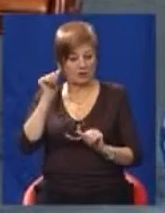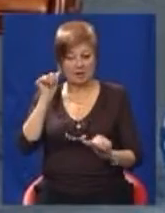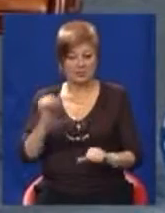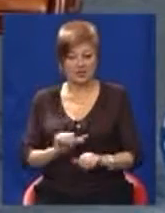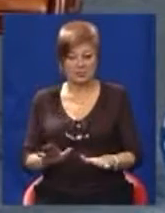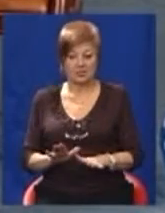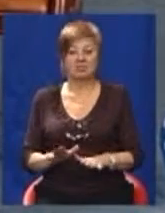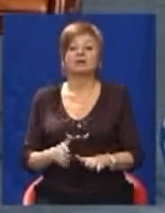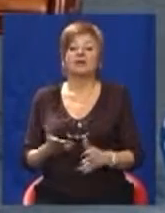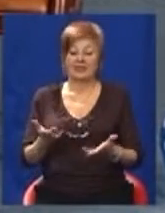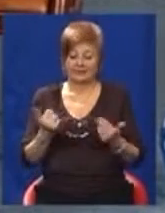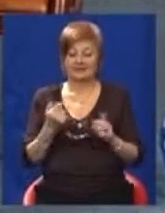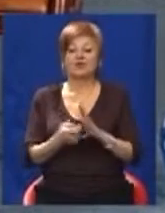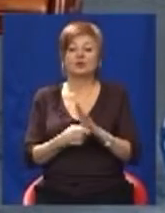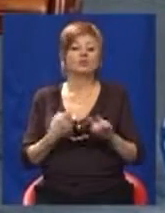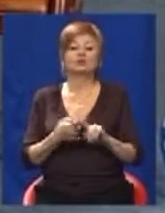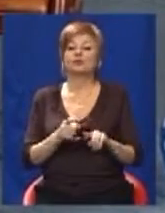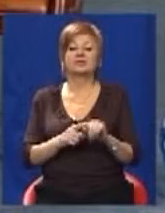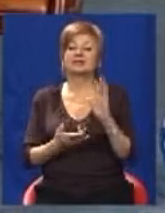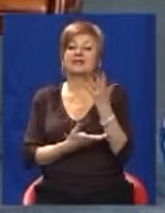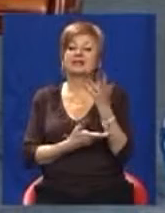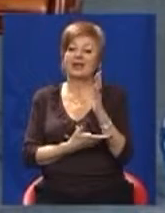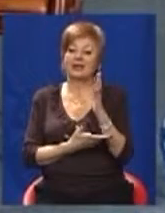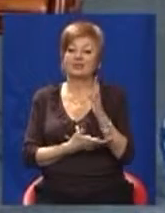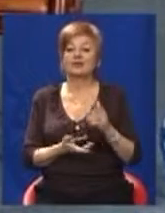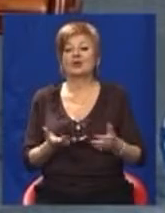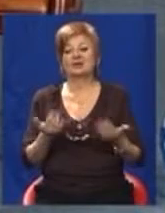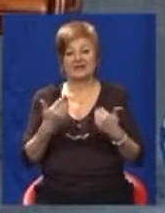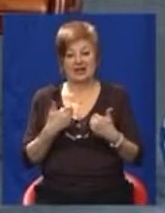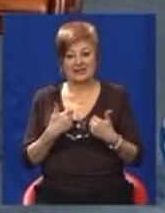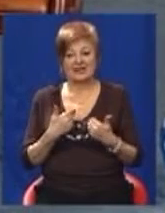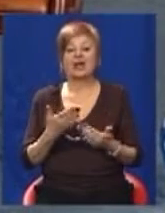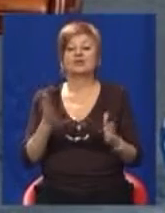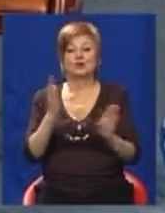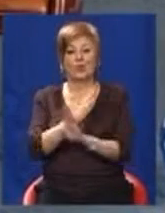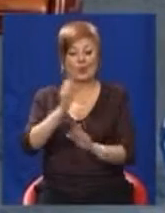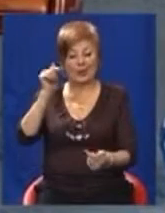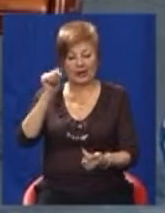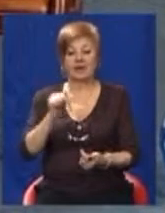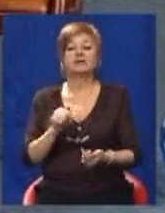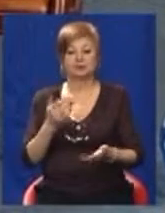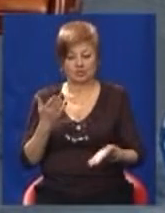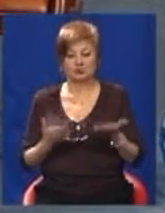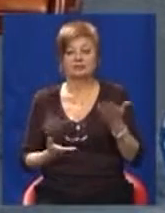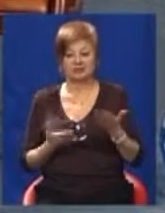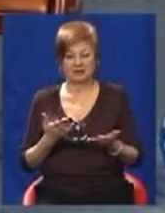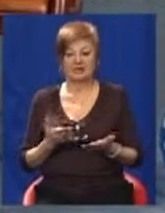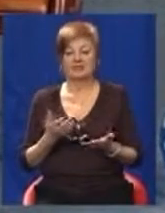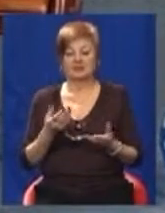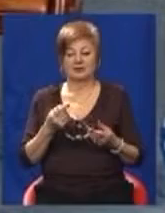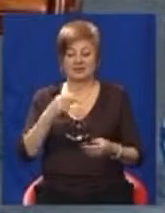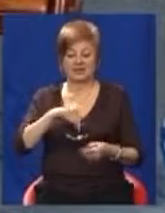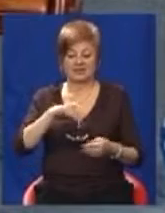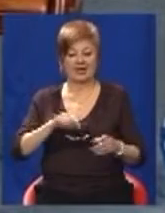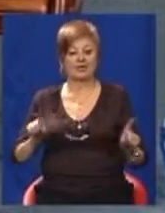До речі, давайте дізнаємось, що це за дерево, оскільки для нашого клімату це, можливо, якось і скрасить твій